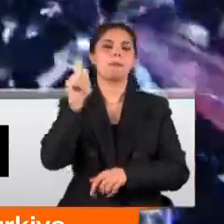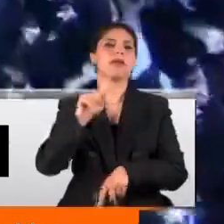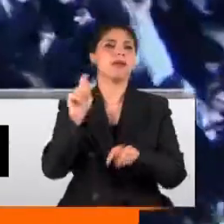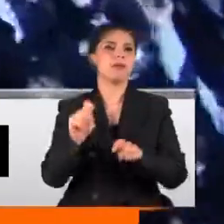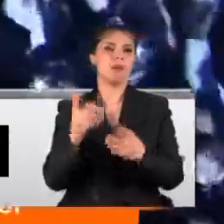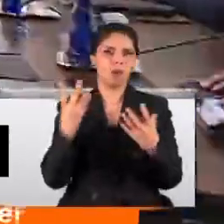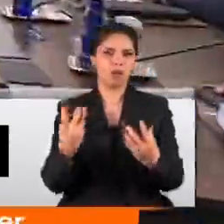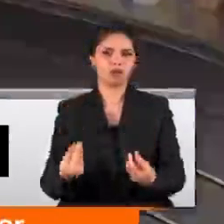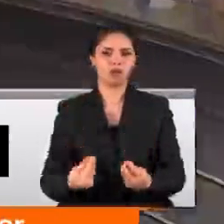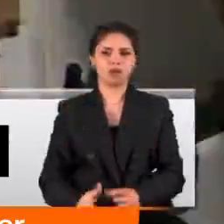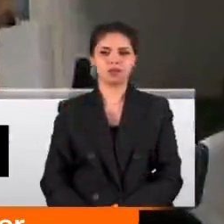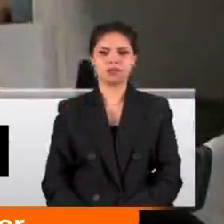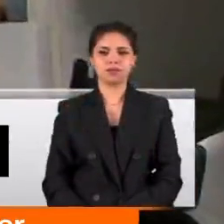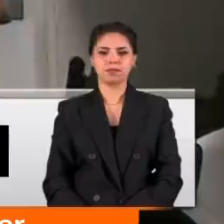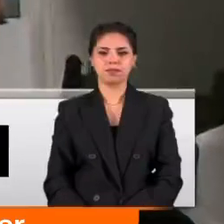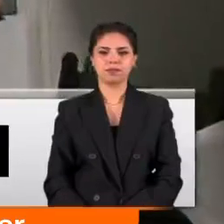başaracağız.